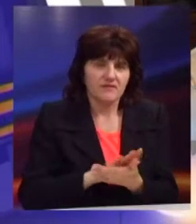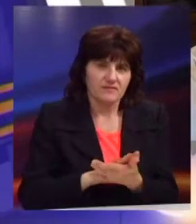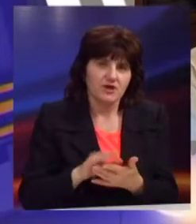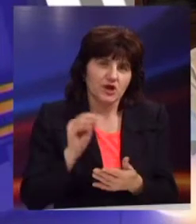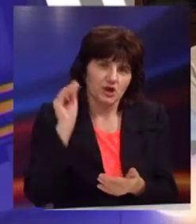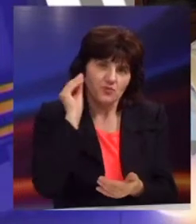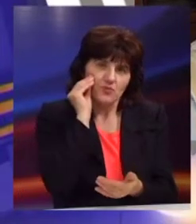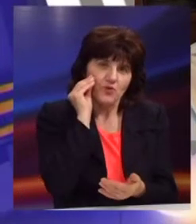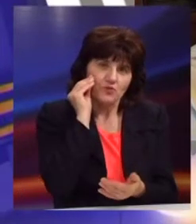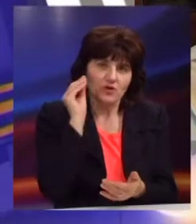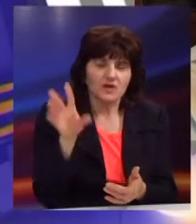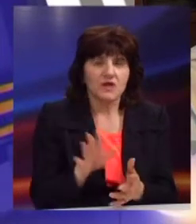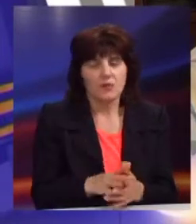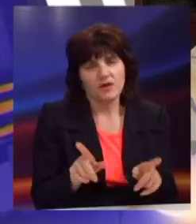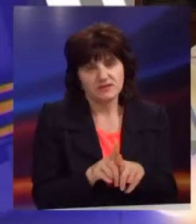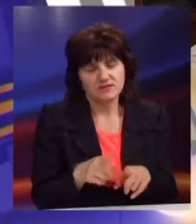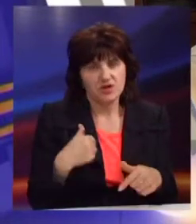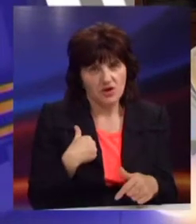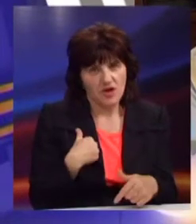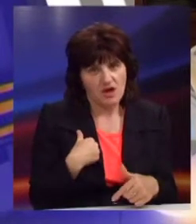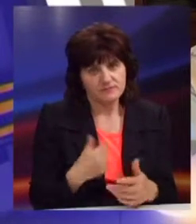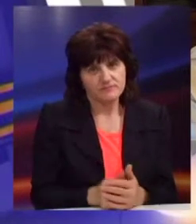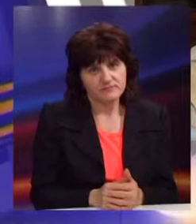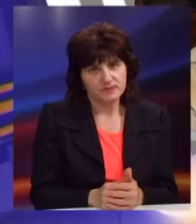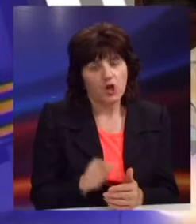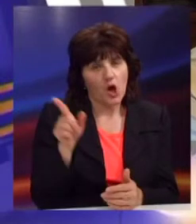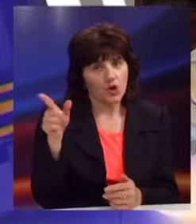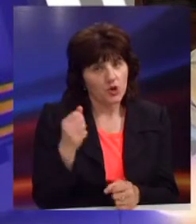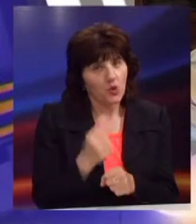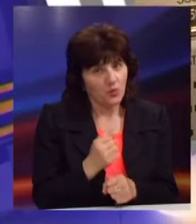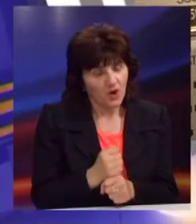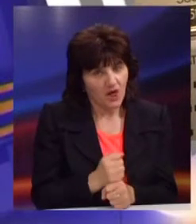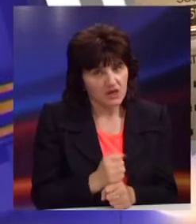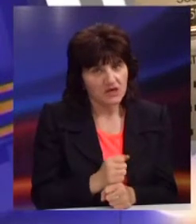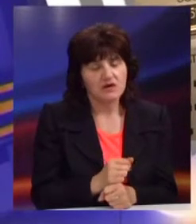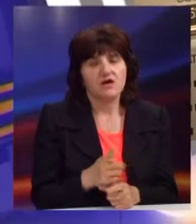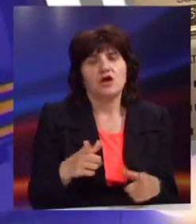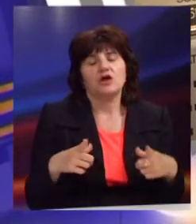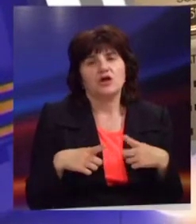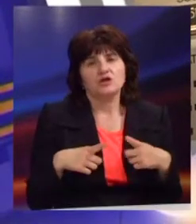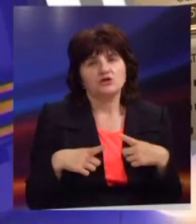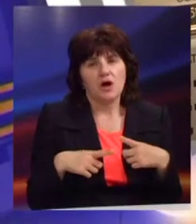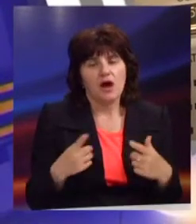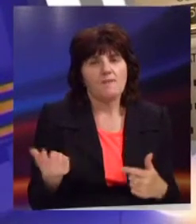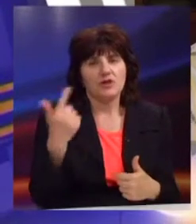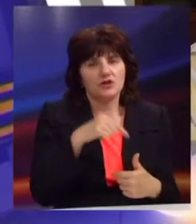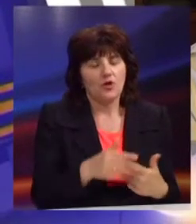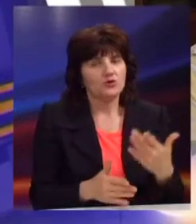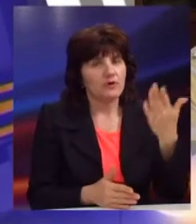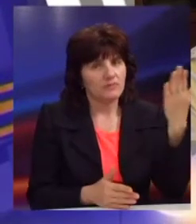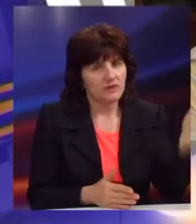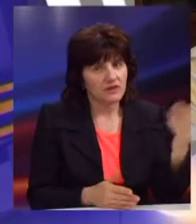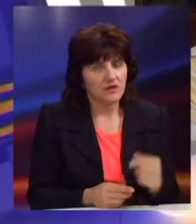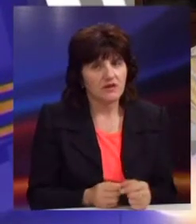Rekao, Vladu, ljubite tetanica i ja to tako, onako umilja to. I on to uradi. I tako, Jasmina, onda čekam da dođeš